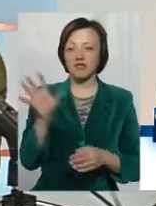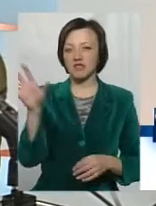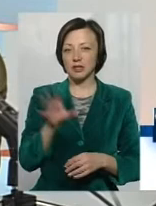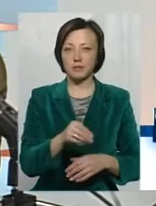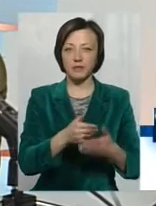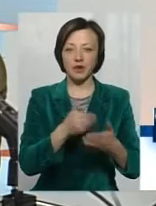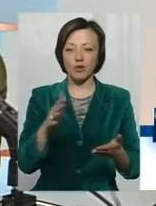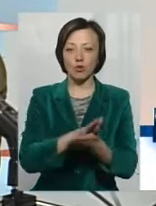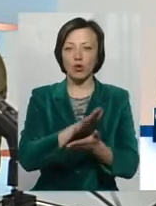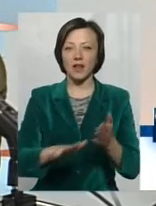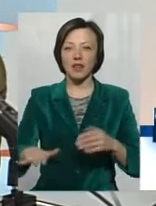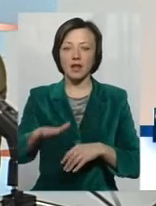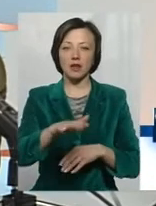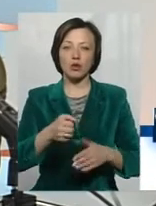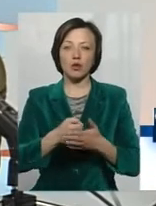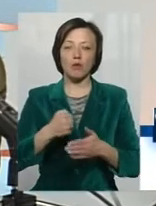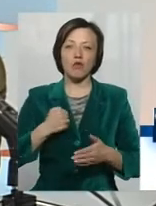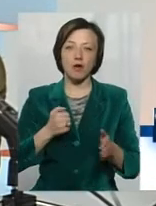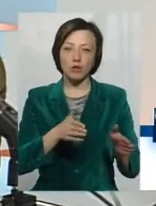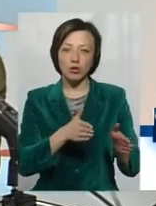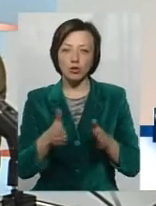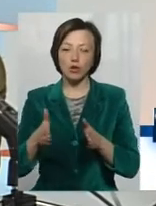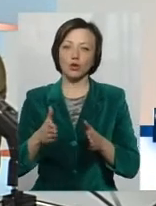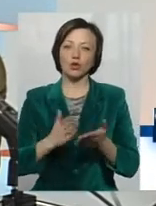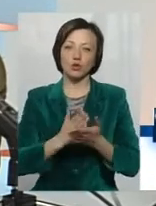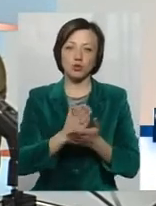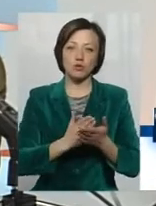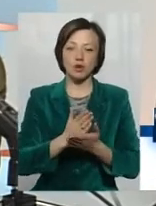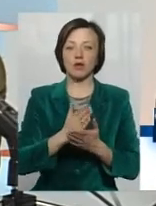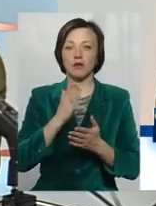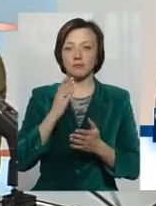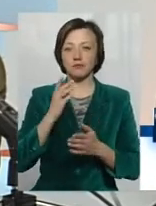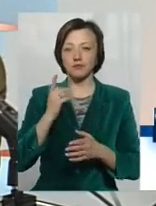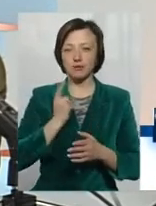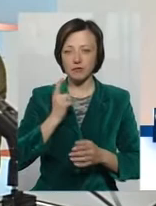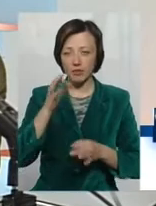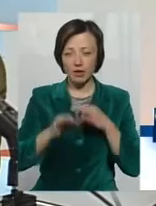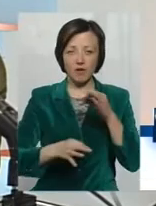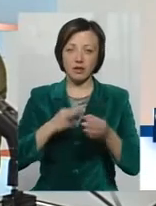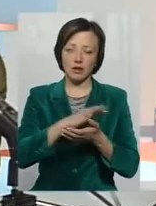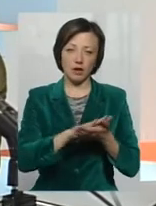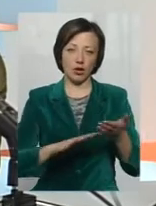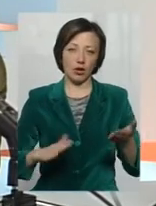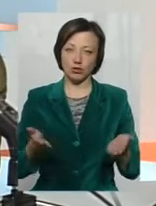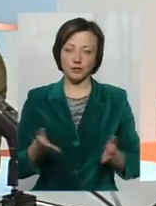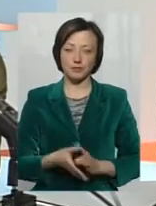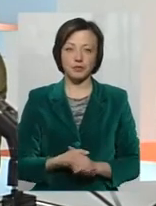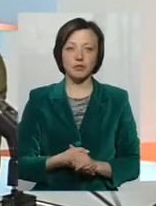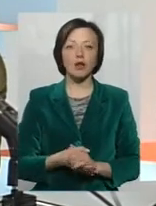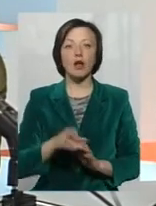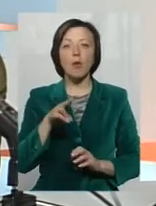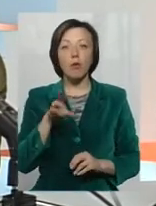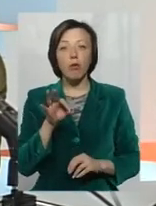Від уборки території до бойової підготовки, до несення служби в нарядах, в вартах і так далі, і тому подібне. По